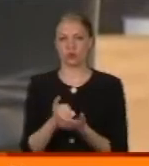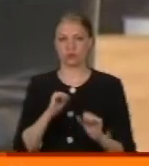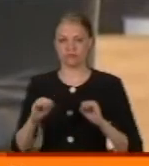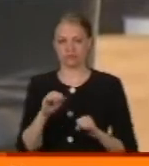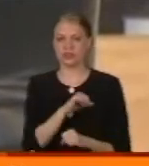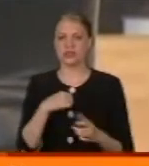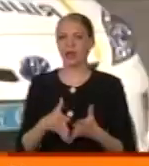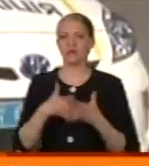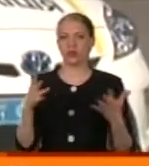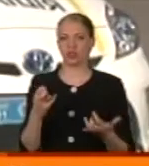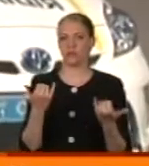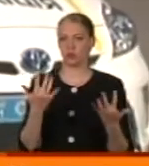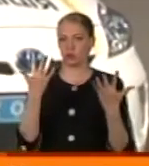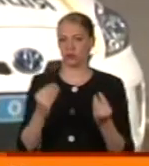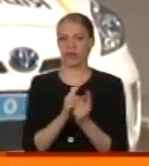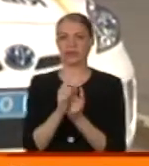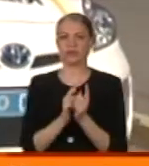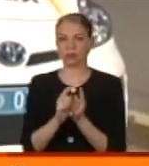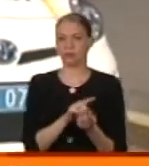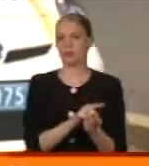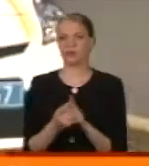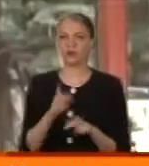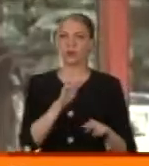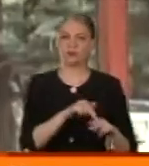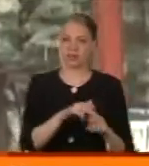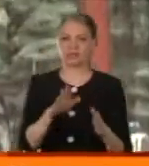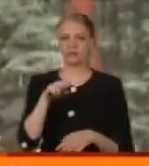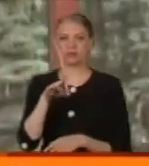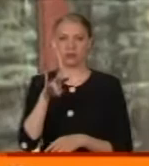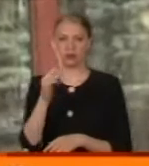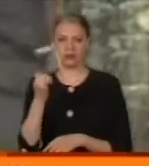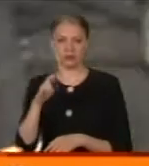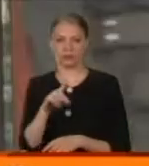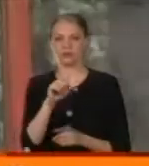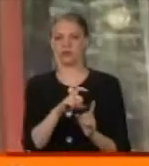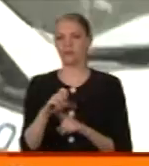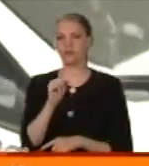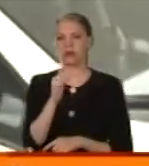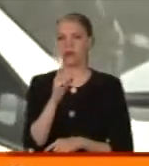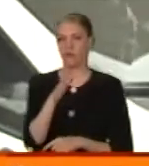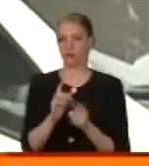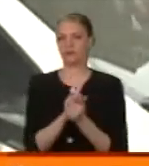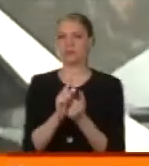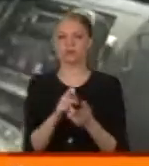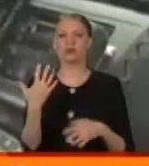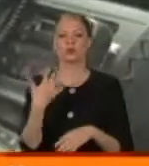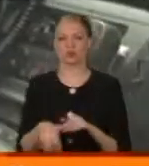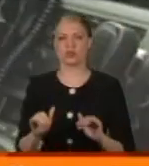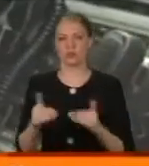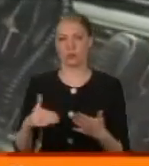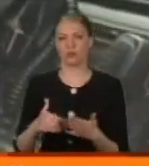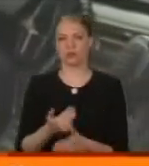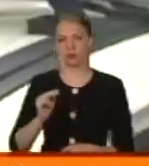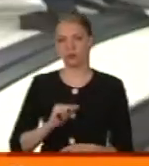силою наймасштабнішої на сьогоднішній день реформи перетворення міліції в поліцію. За словами Авакова, реформаторці вже запропонували